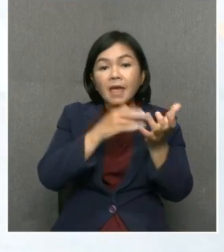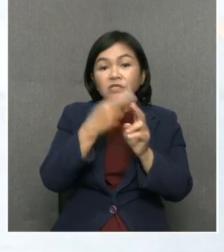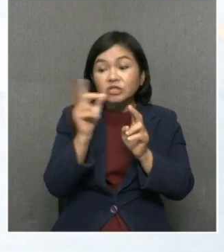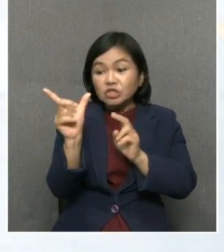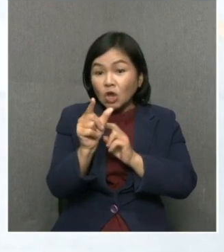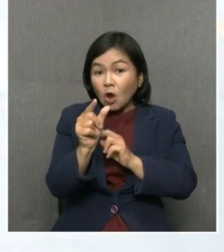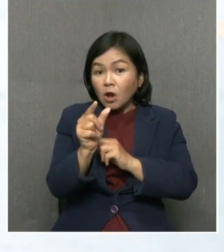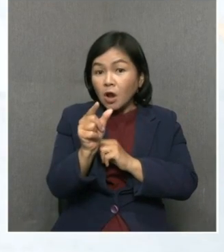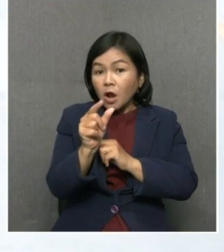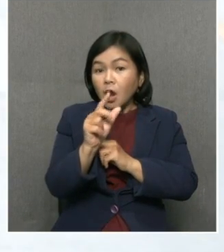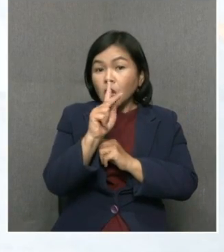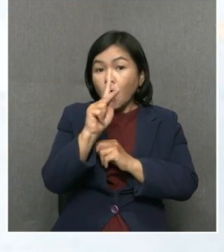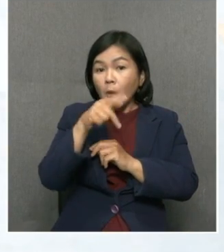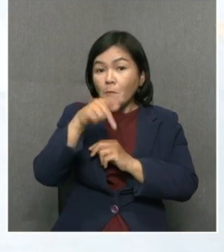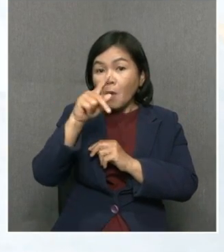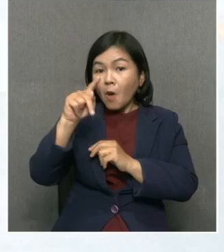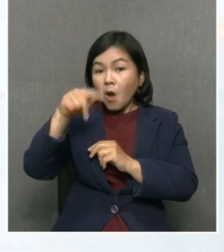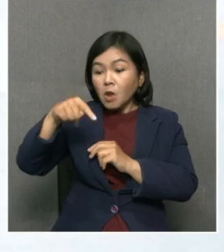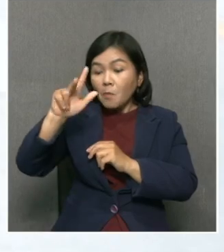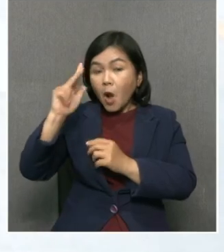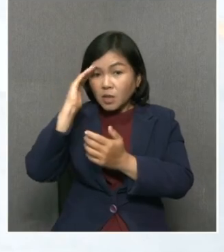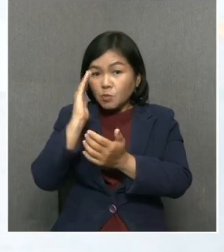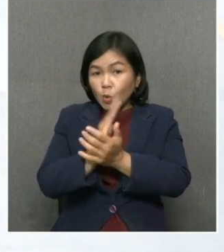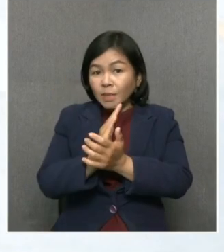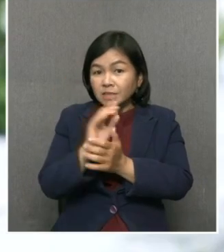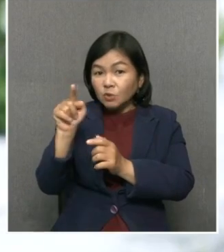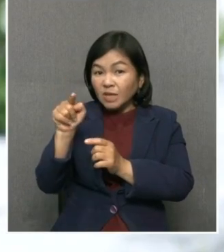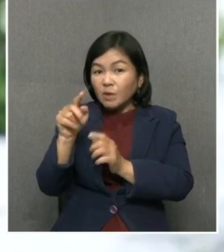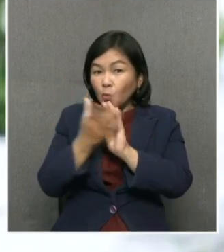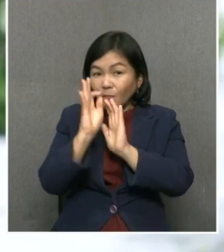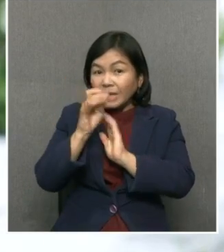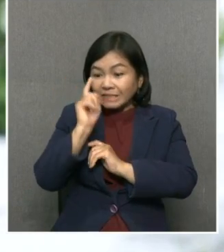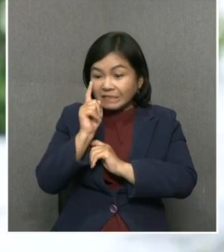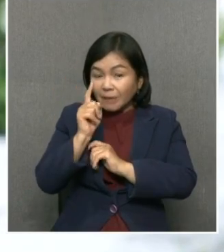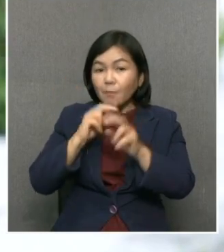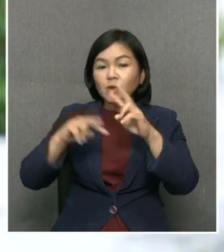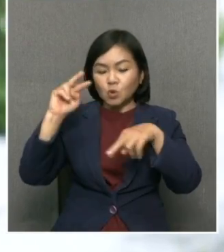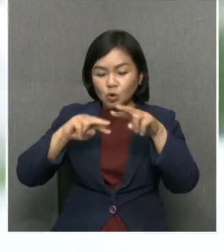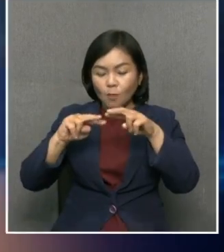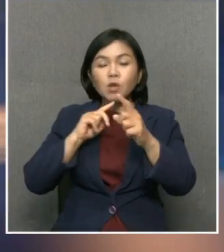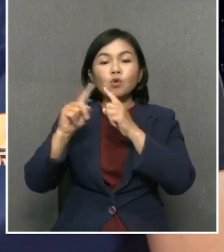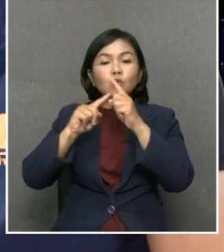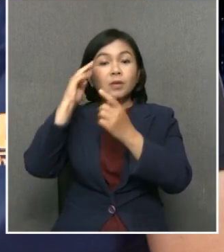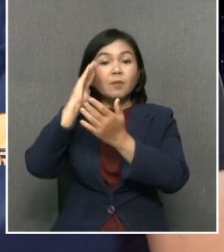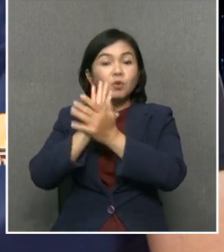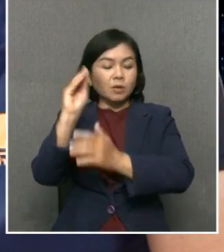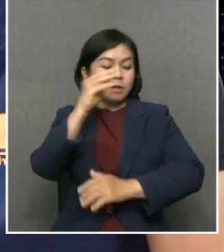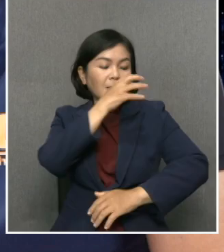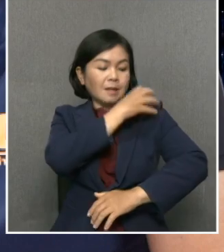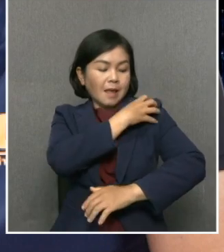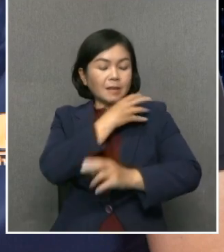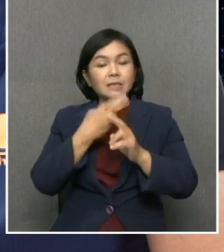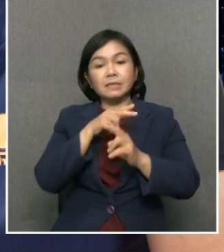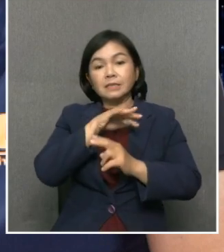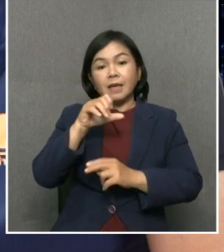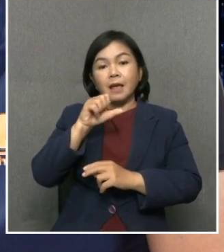ค่ะกปปร่วมกันตรวจสอบค่ะว่าข่าวนี้จริงยวันนี้พูดคุยกับพันตำรวจเอกสิริวัฒน์ดีพโฆษกกอง